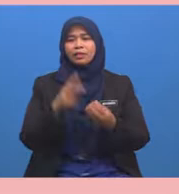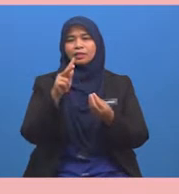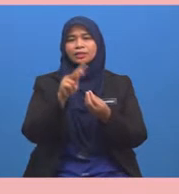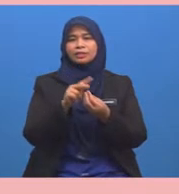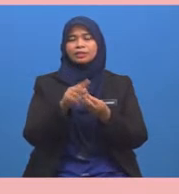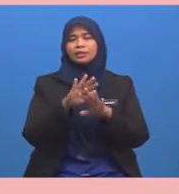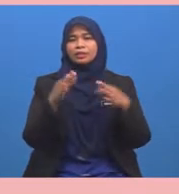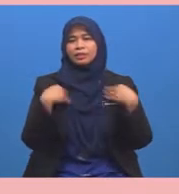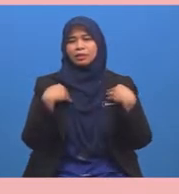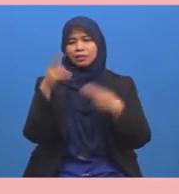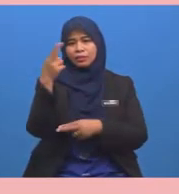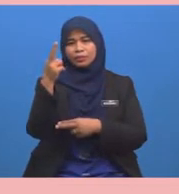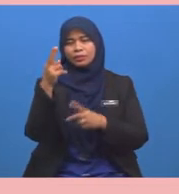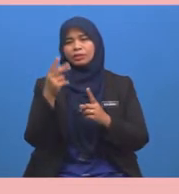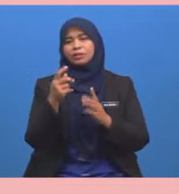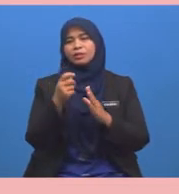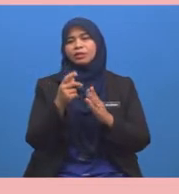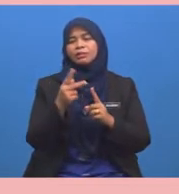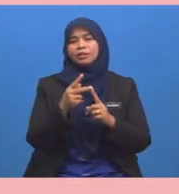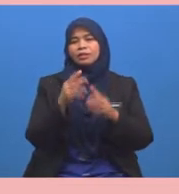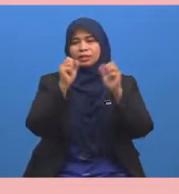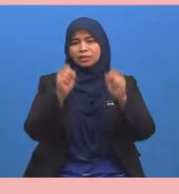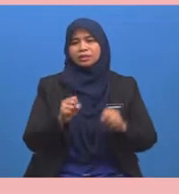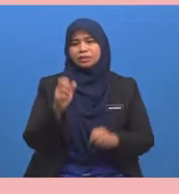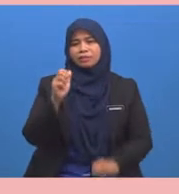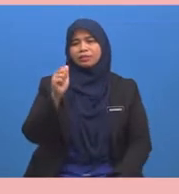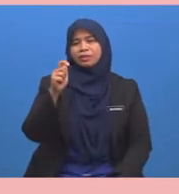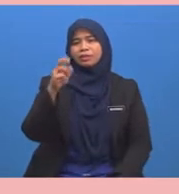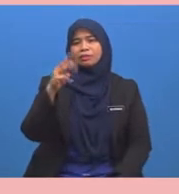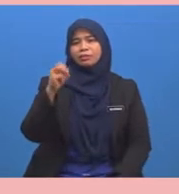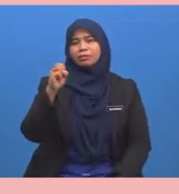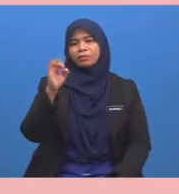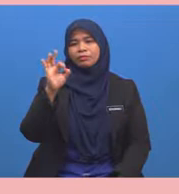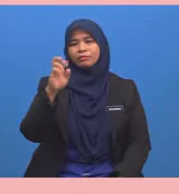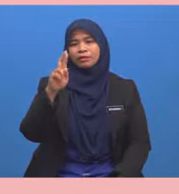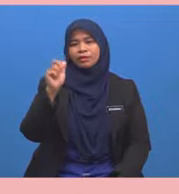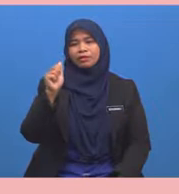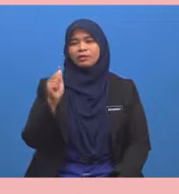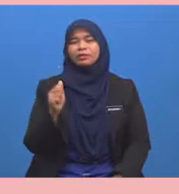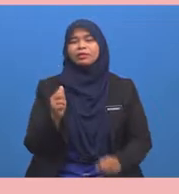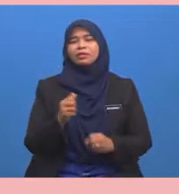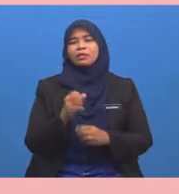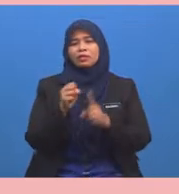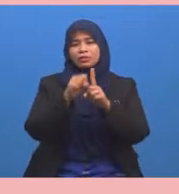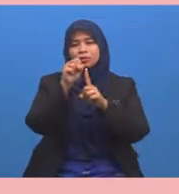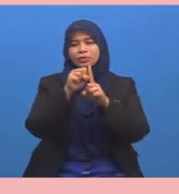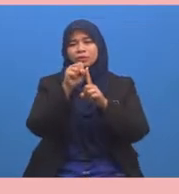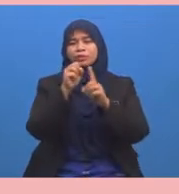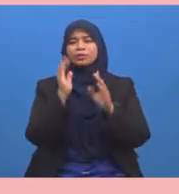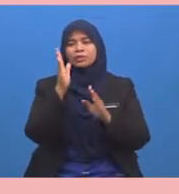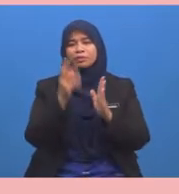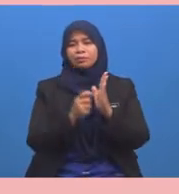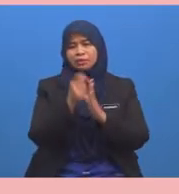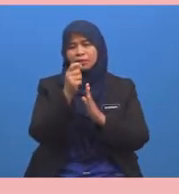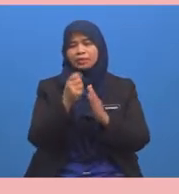Kesan ketiadaan hutan terhadap sistem atmosfera pula adalah berlakunya peningkatan suhu persekitaran